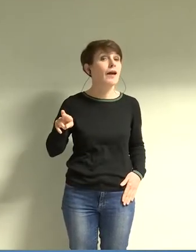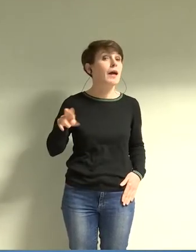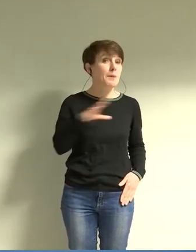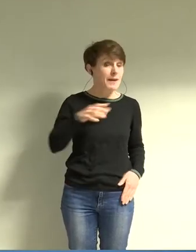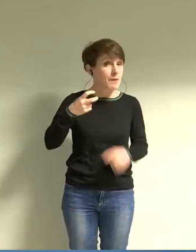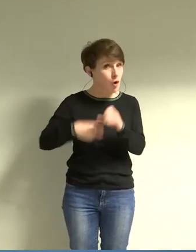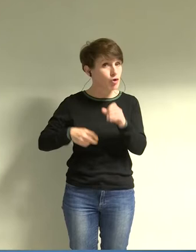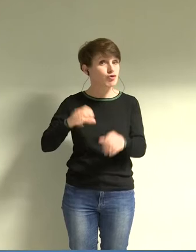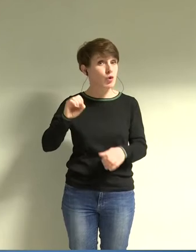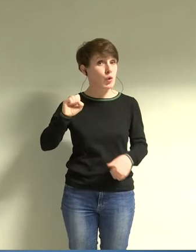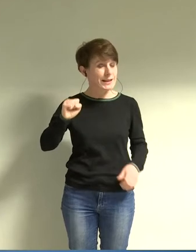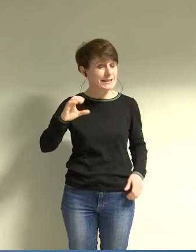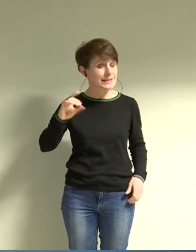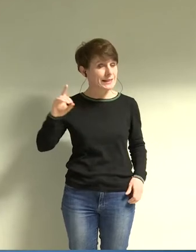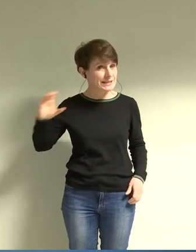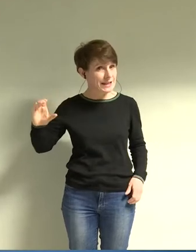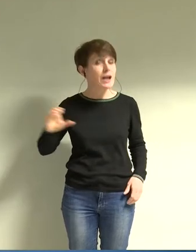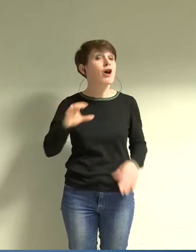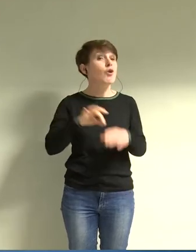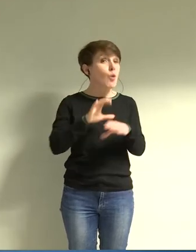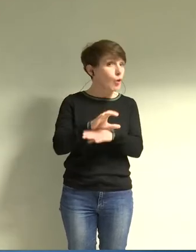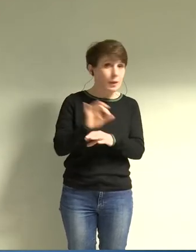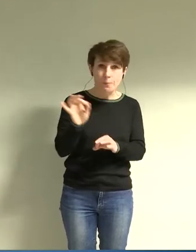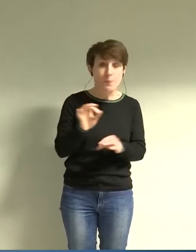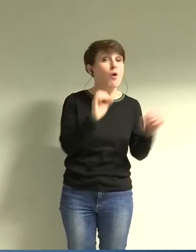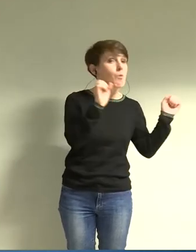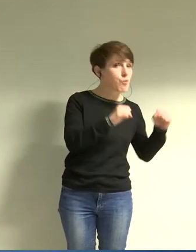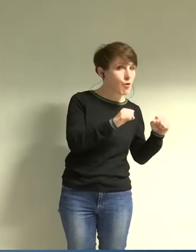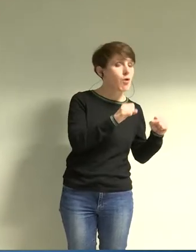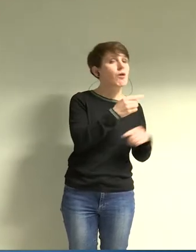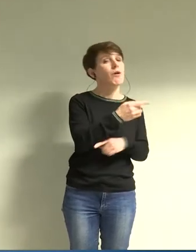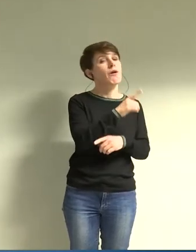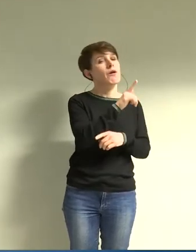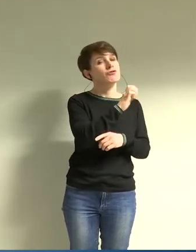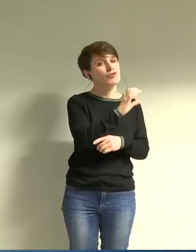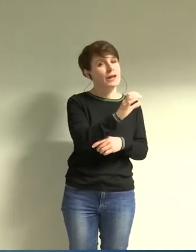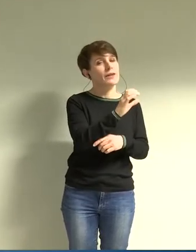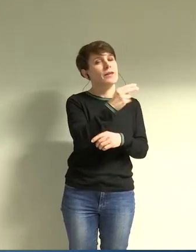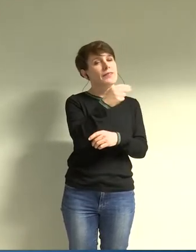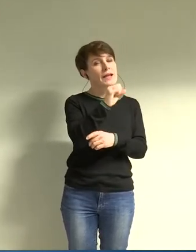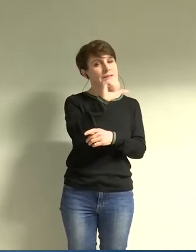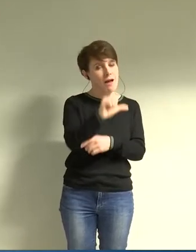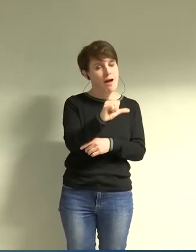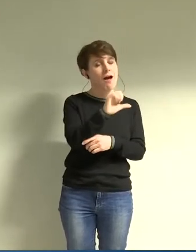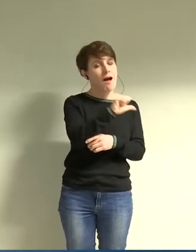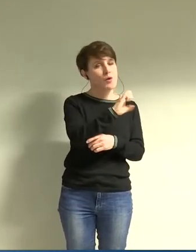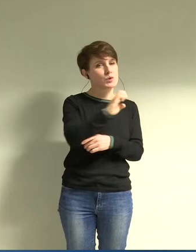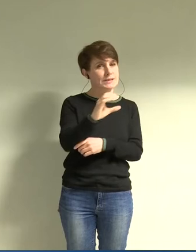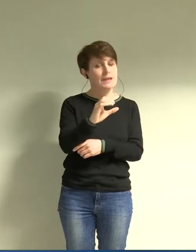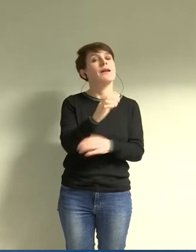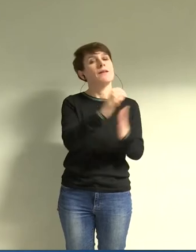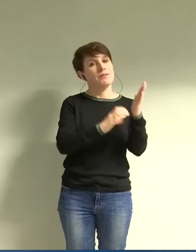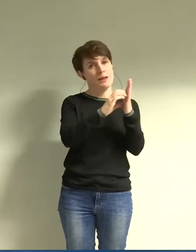ross ou un cdd c'est qu'ils votent contre qui vote pour donc nasa c'est jacques délibération